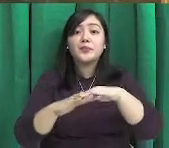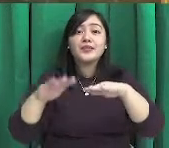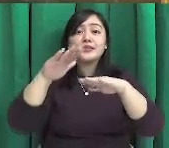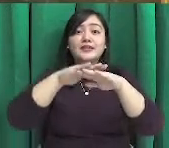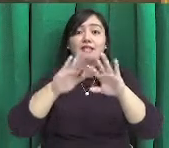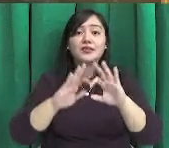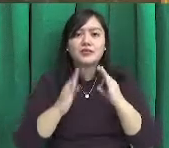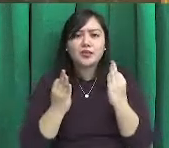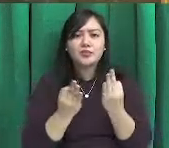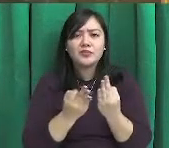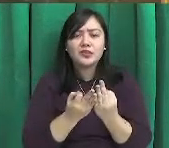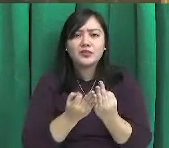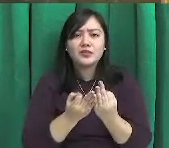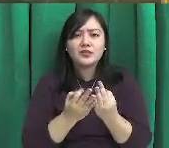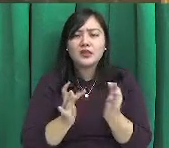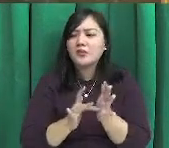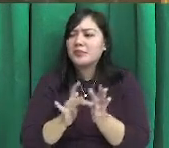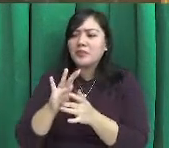through